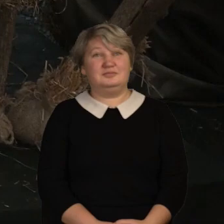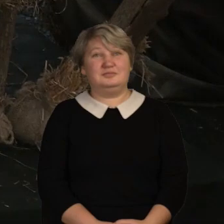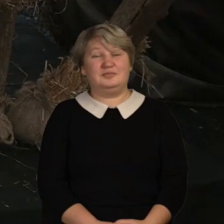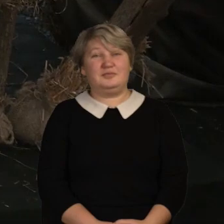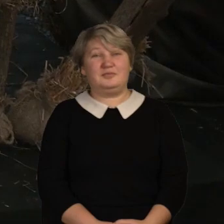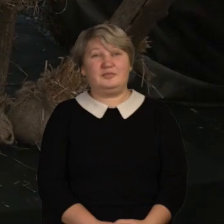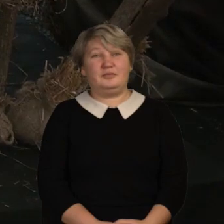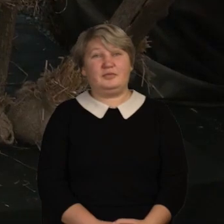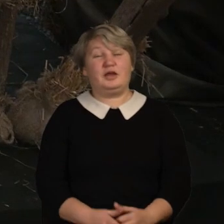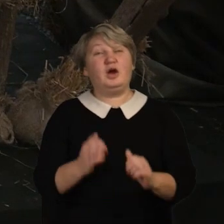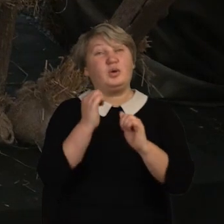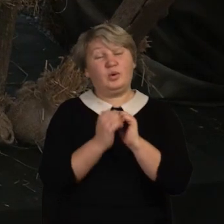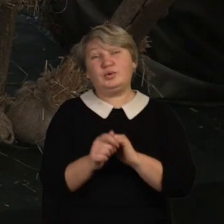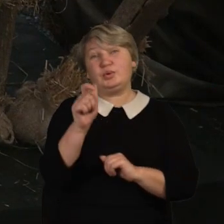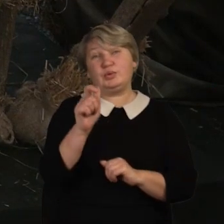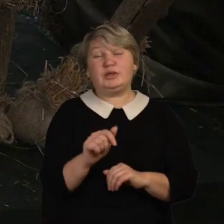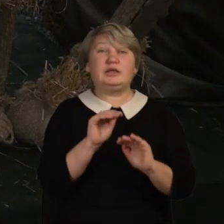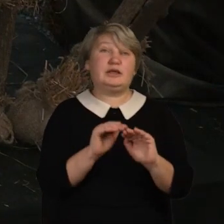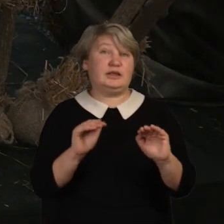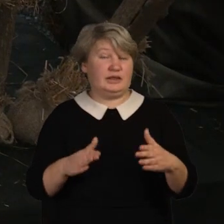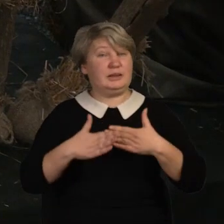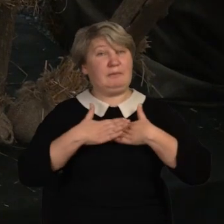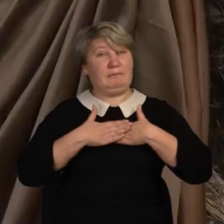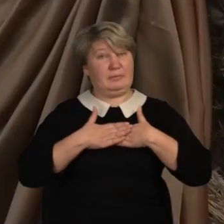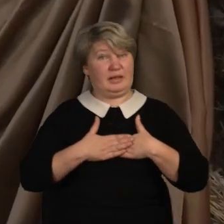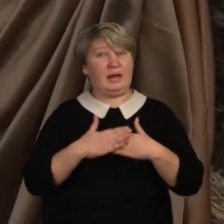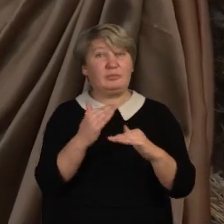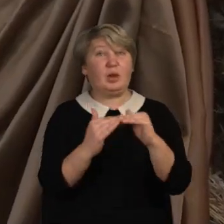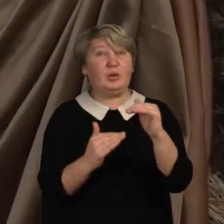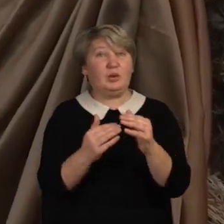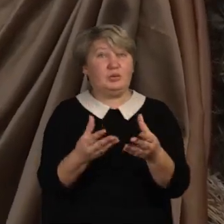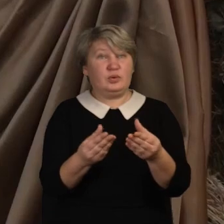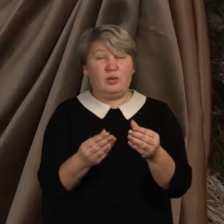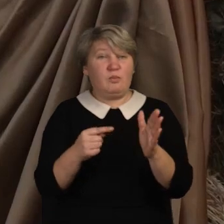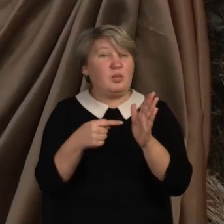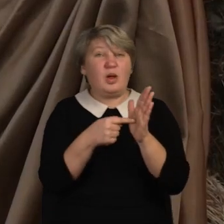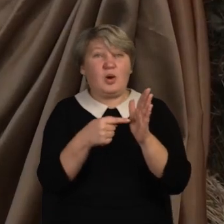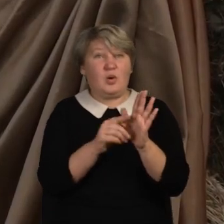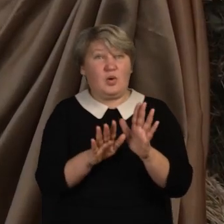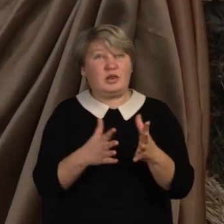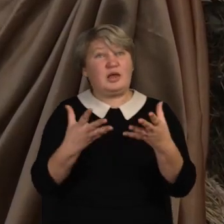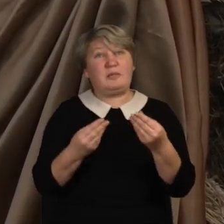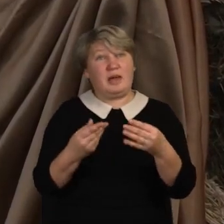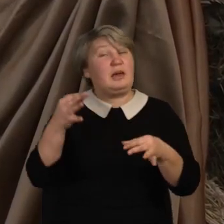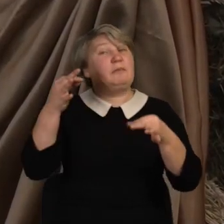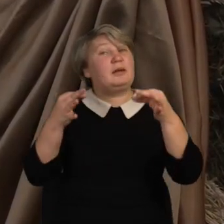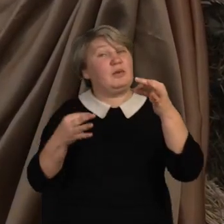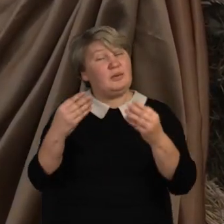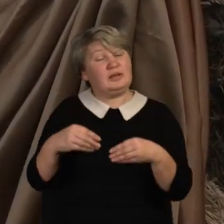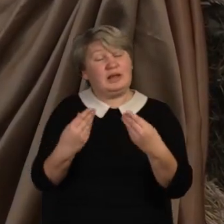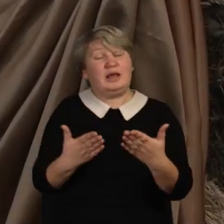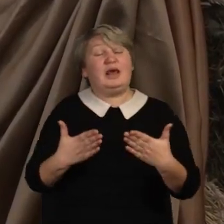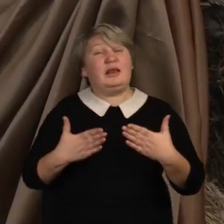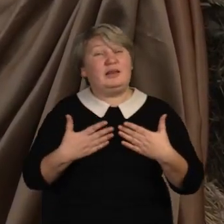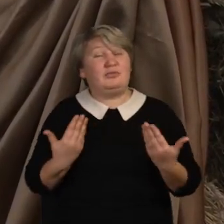І кожній людині, дитині приємна до рук, бо воно не колиться, воно м'яке. Природа дає нам оце